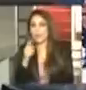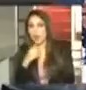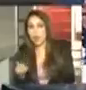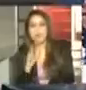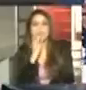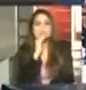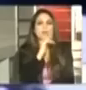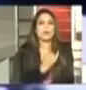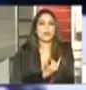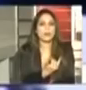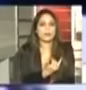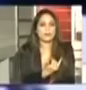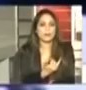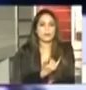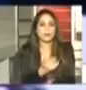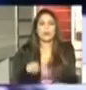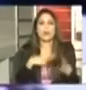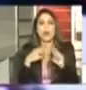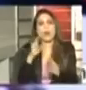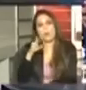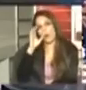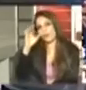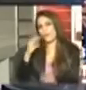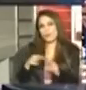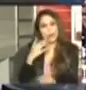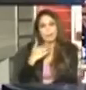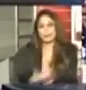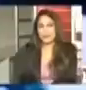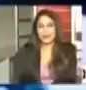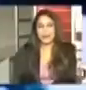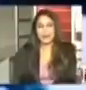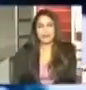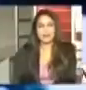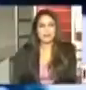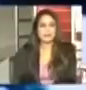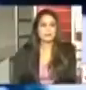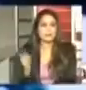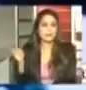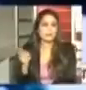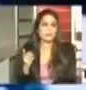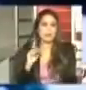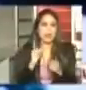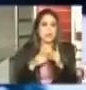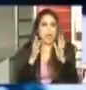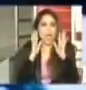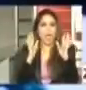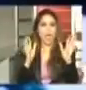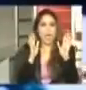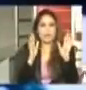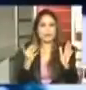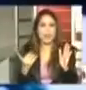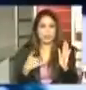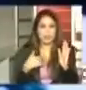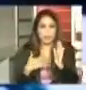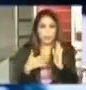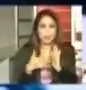את זה לעמוד הפייסבוק. שכל העולם יוכל לראות, ולא רק... אוקיי, וזה עשה את הרעש, זה עשה, כאילו, עכשיו בדקתי